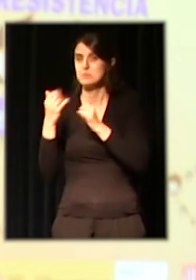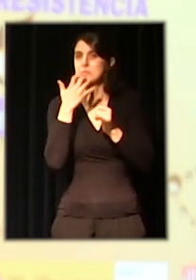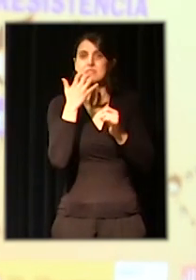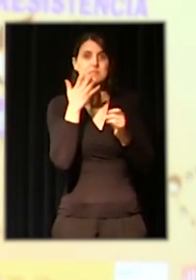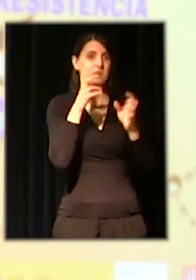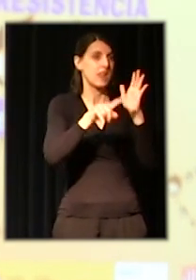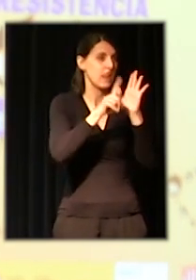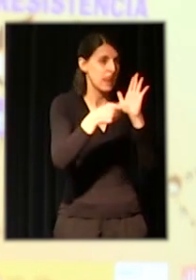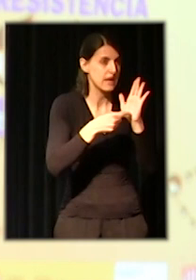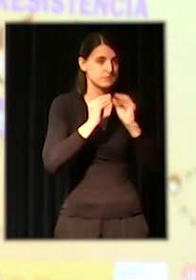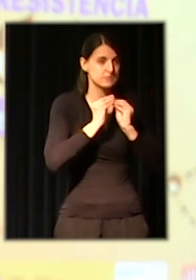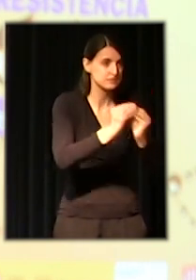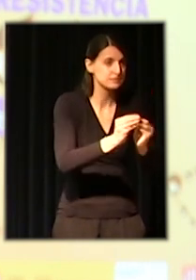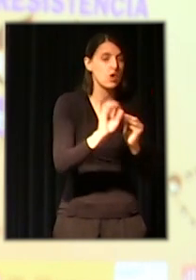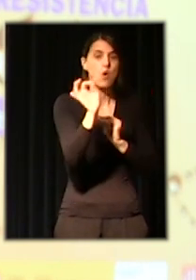manca